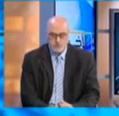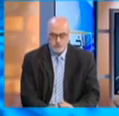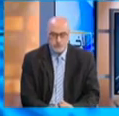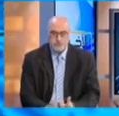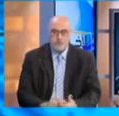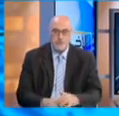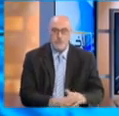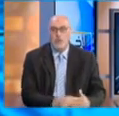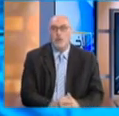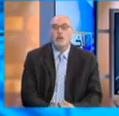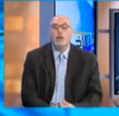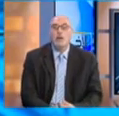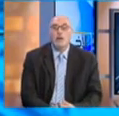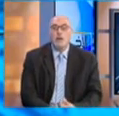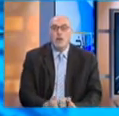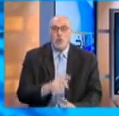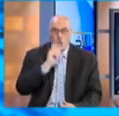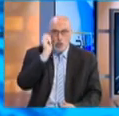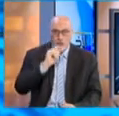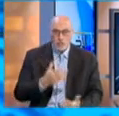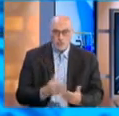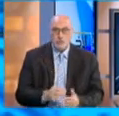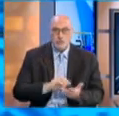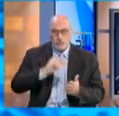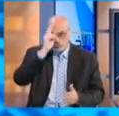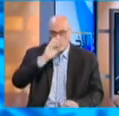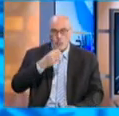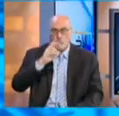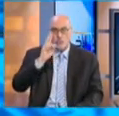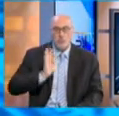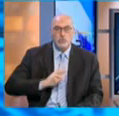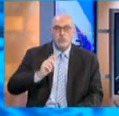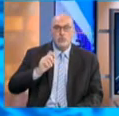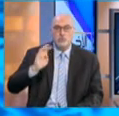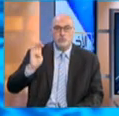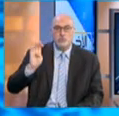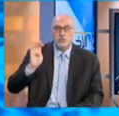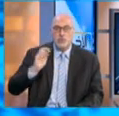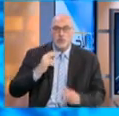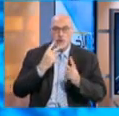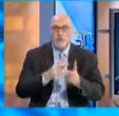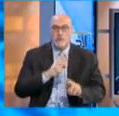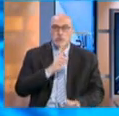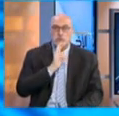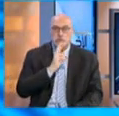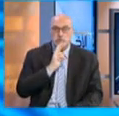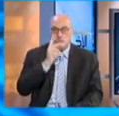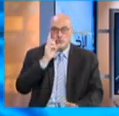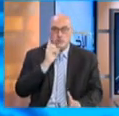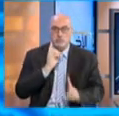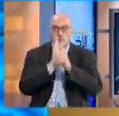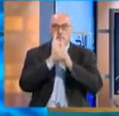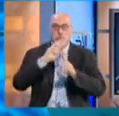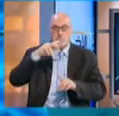في أوكرانيا، دائما من المرتقب أن يصل اليوم الأمين العام الأممي أنطونيو غوتيريس إلى روسيا لإجراء محادثات